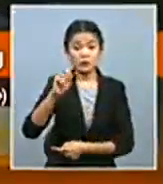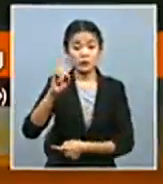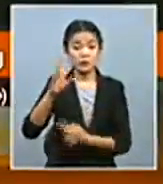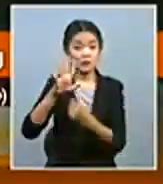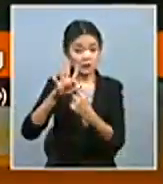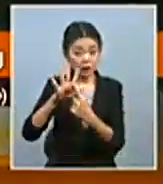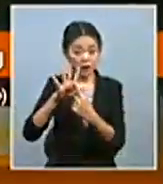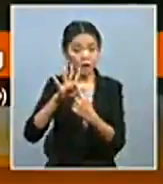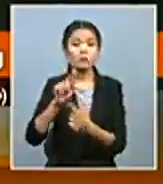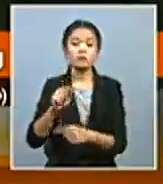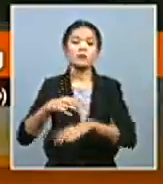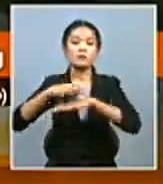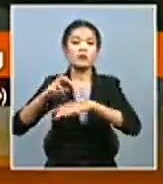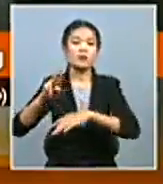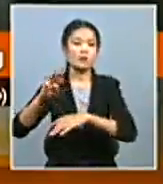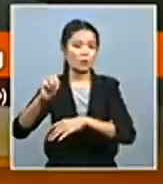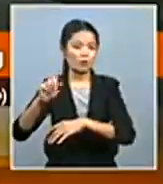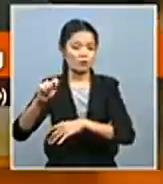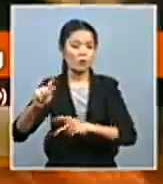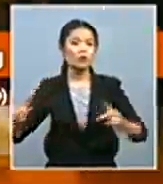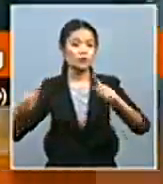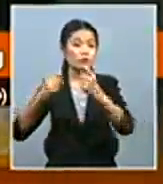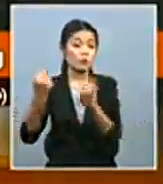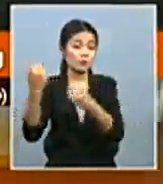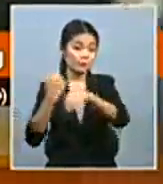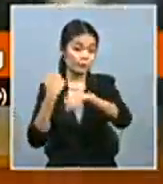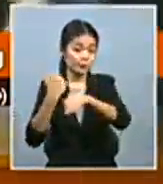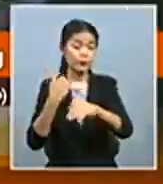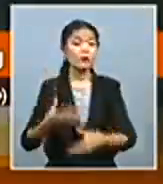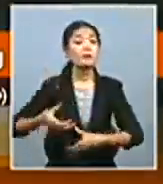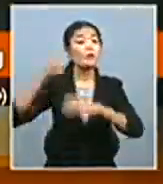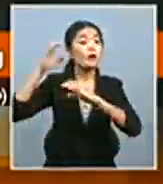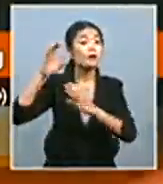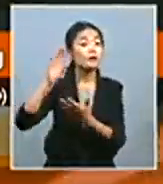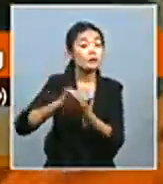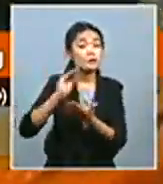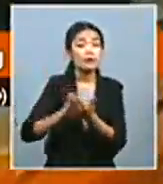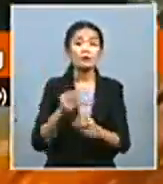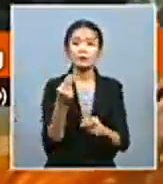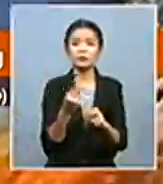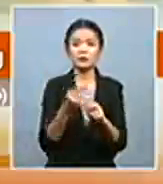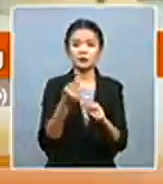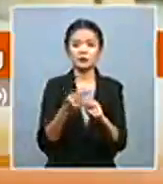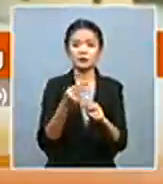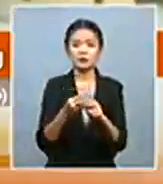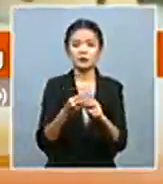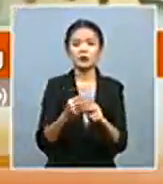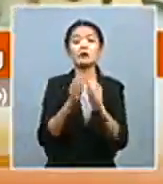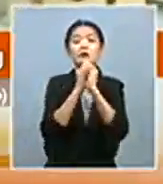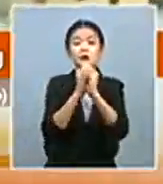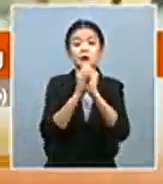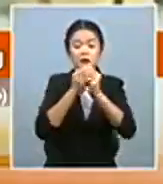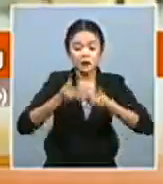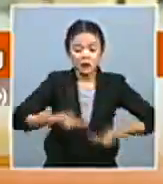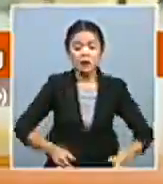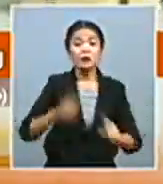ค่ะ และถ้าย้อนไปดูประวัติของคุณบรรหารศิลปะอาชานะครับเริ่มคุณบรรหารมีชื่อว่านายเต็กเซียงแซ่เบ๋เกิดเมื่อวัน